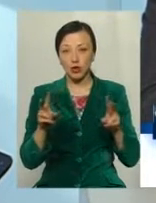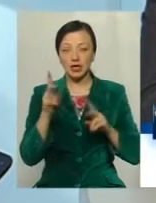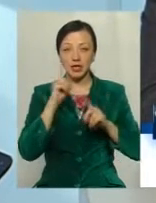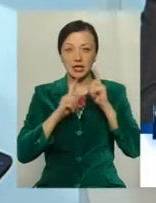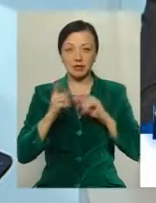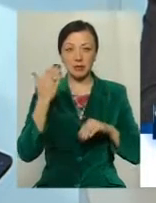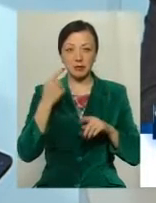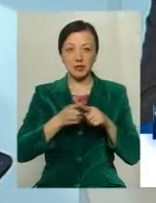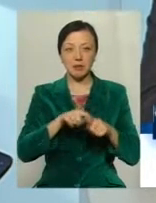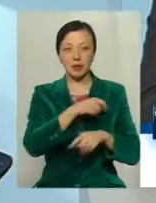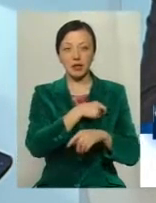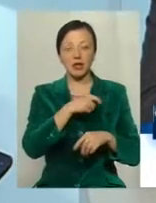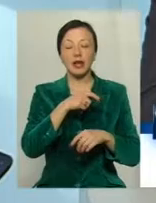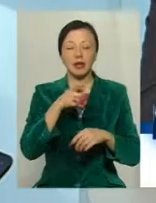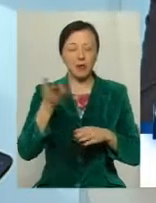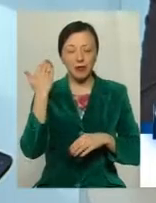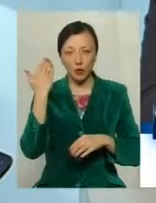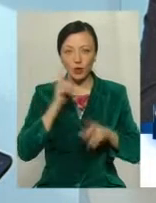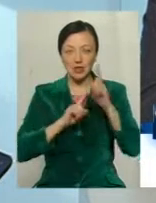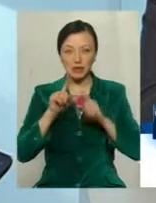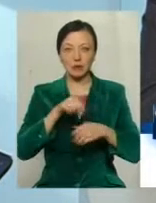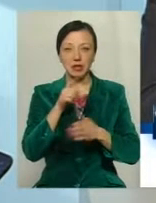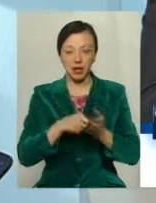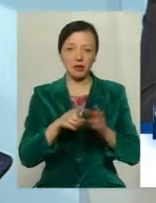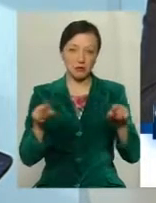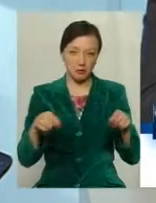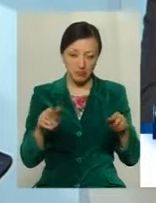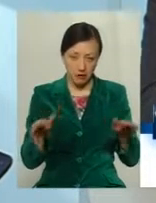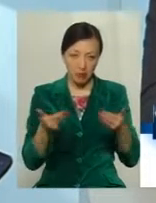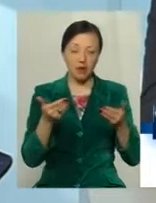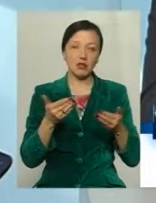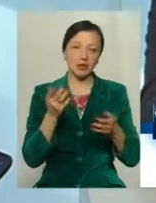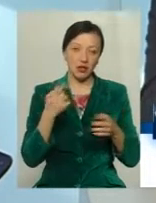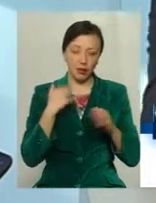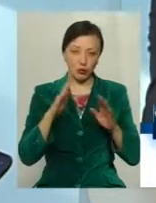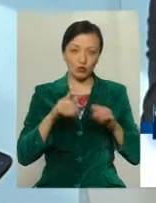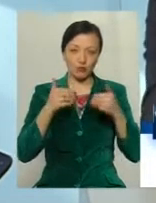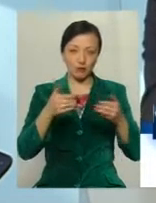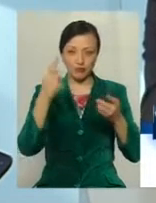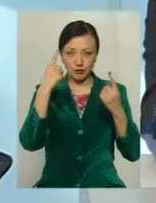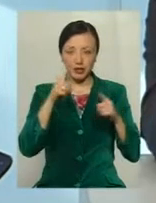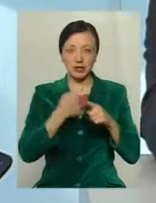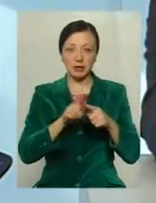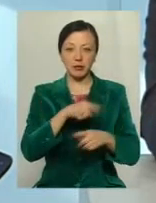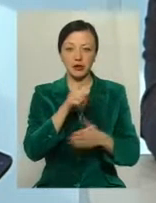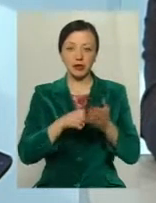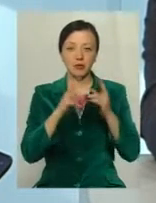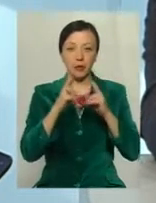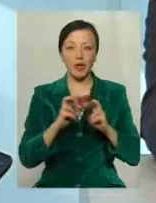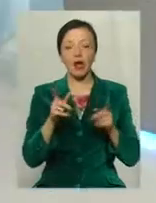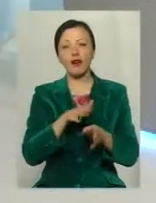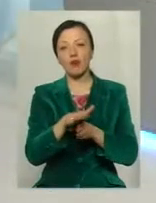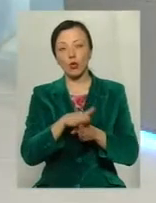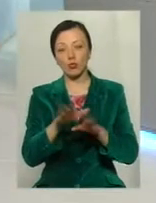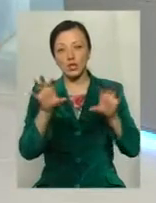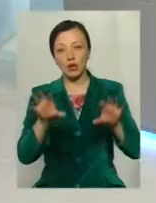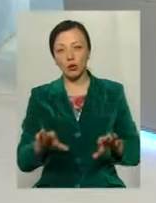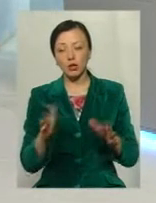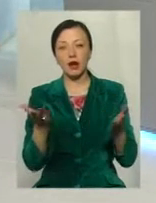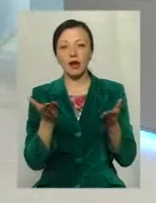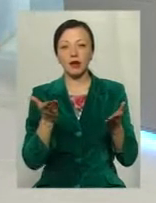буде звучати мною і на засіданні постійної комісії, це зауваження, тому що ми не маємо права забувати тих людей, навіть символічну допомогу. І